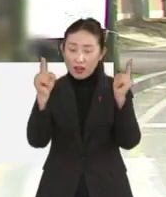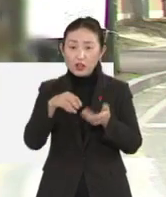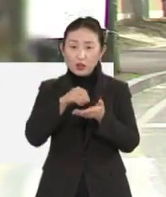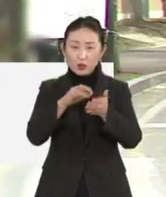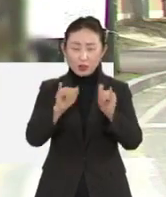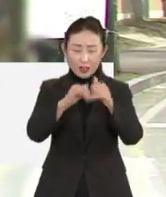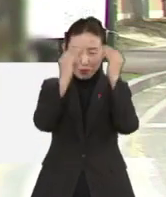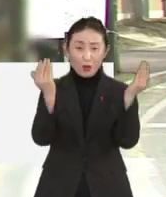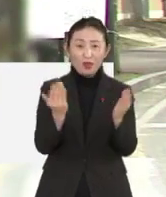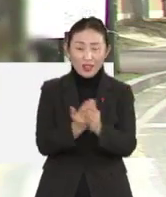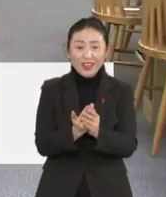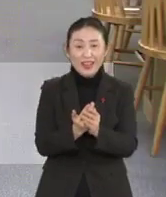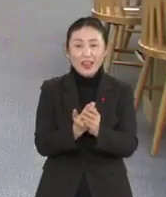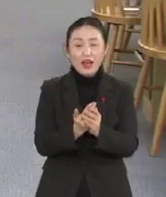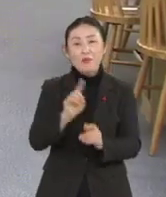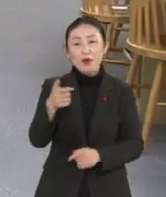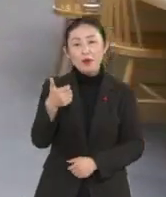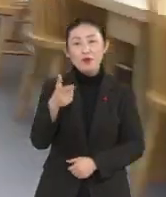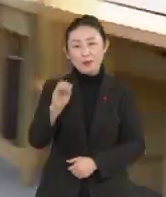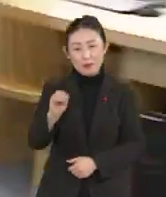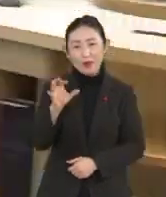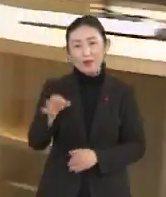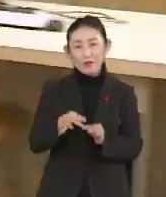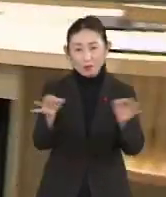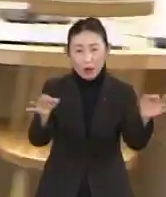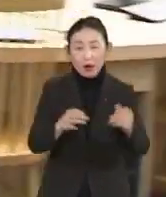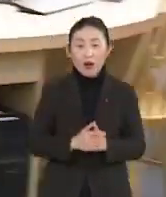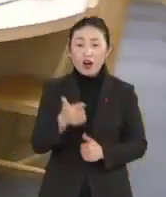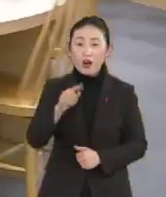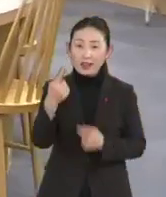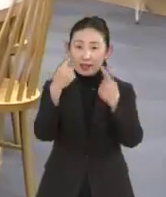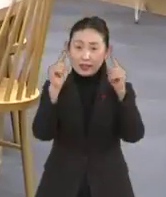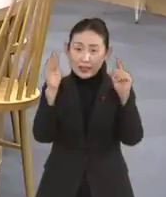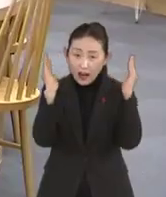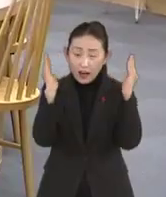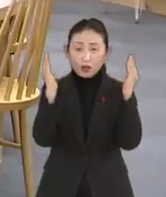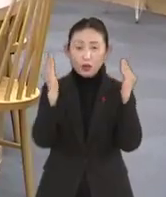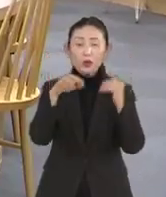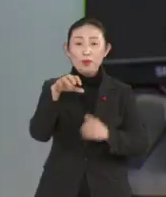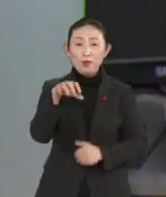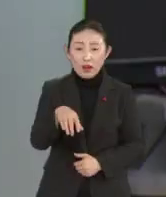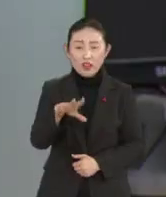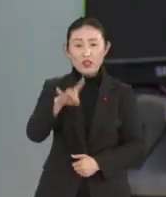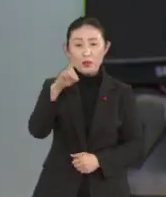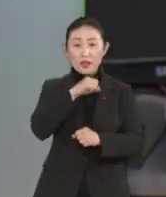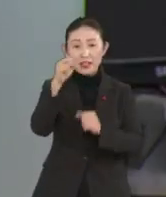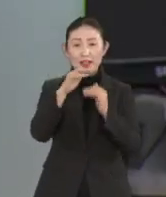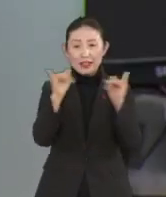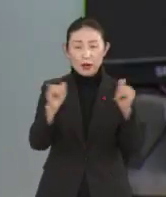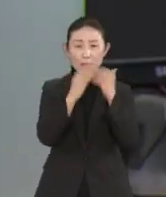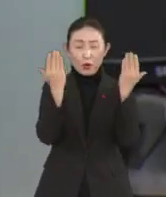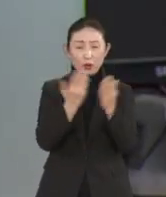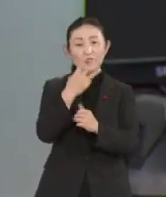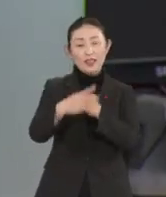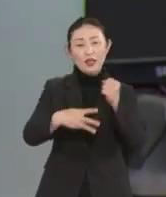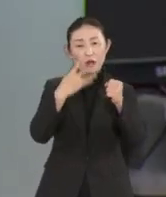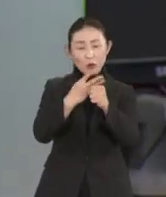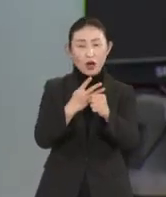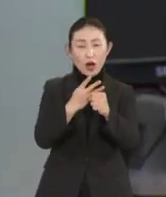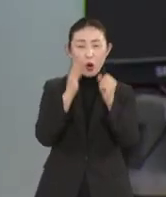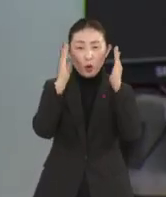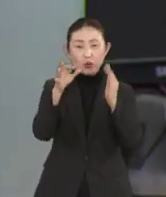등록자 전원에게 첫학기 150만원 장학금을 건양대는 논산캠퍼스 최초 합격자에게 전액 장학금을